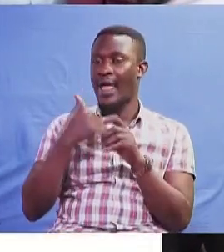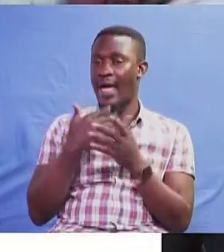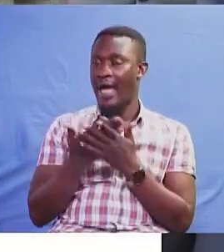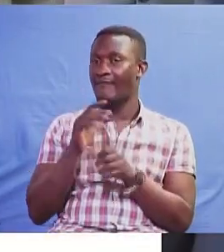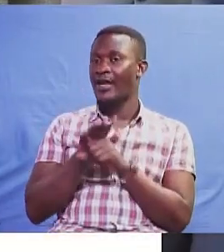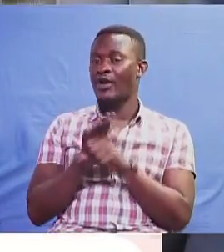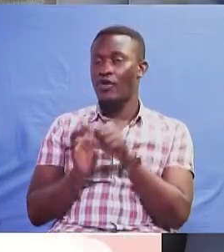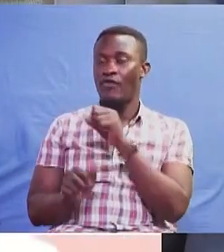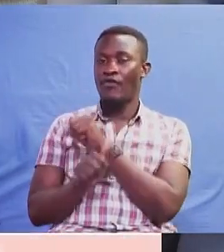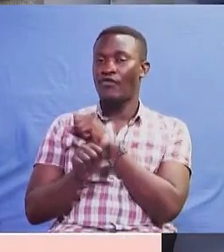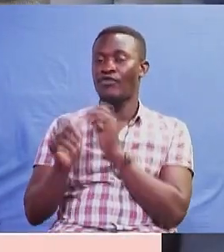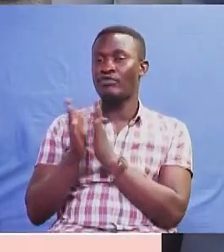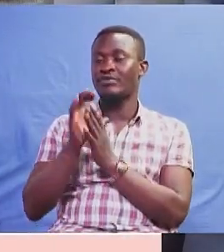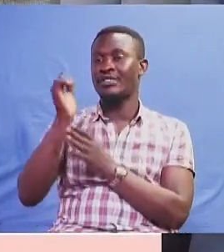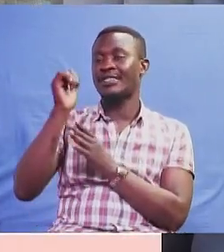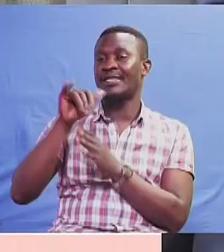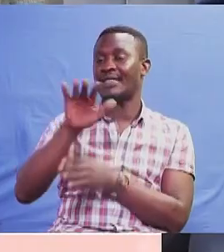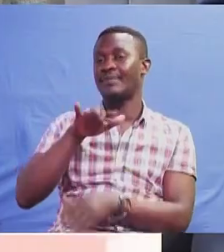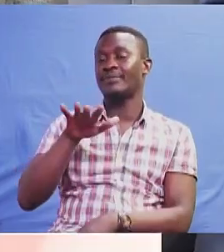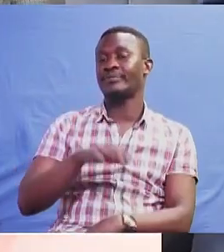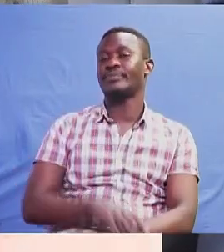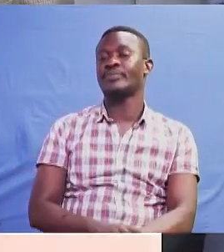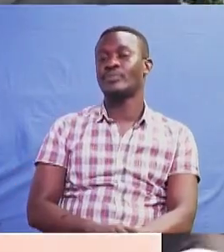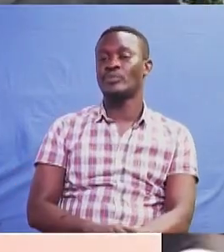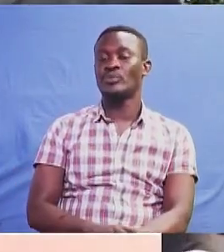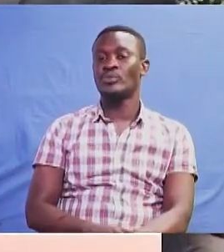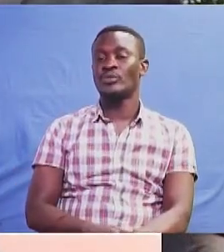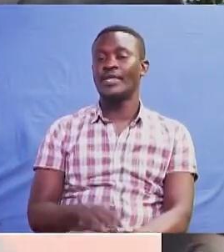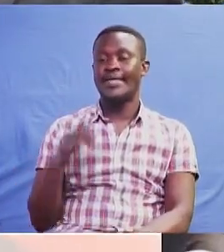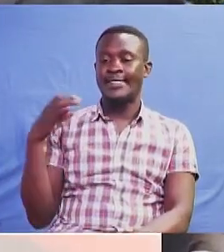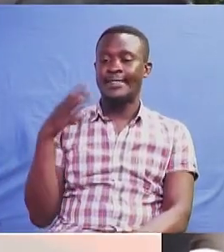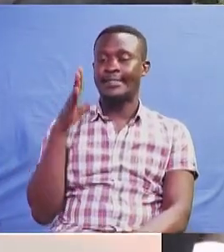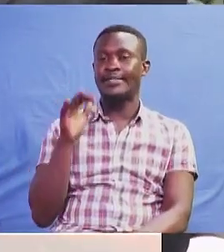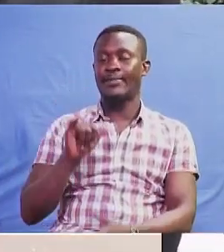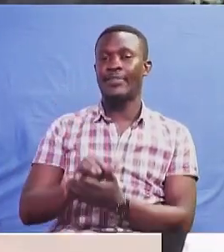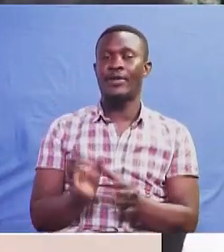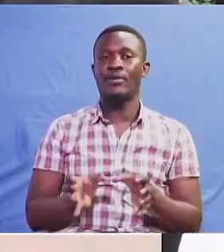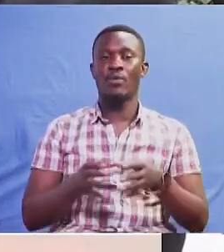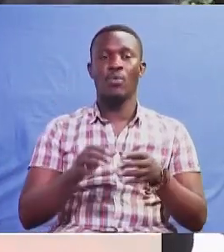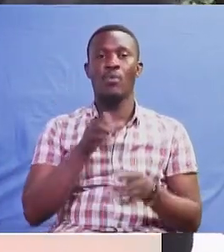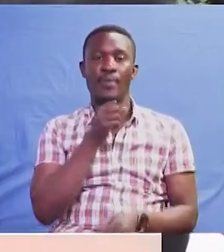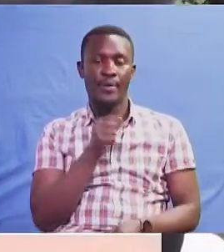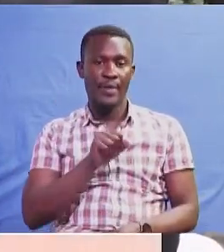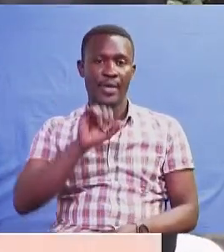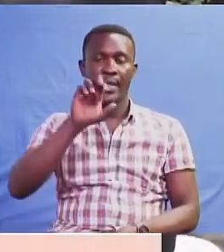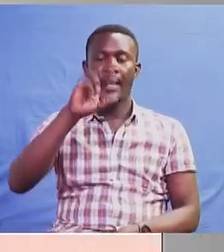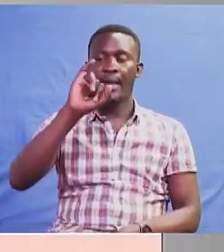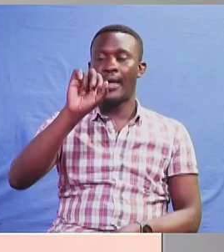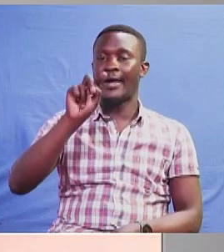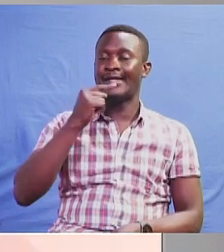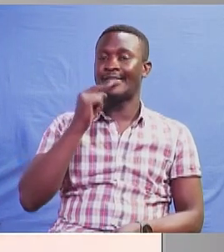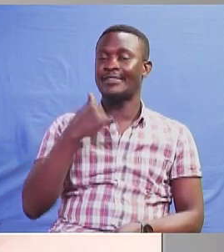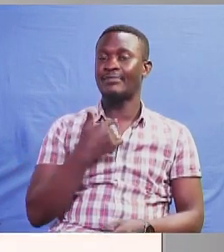athari kubwa za kisiasa katika eneo hilo. Mwenyekiti wa baraza hilo la wazee Andrew Ireri hata